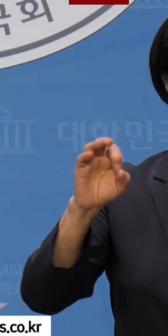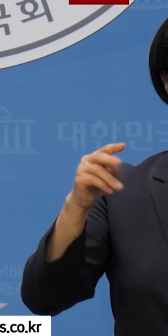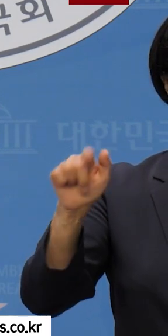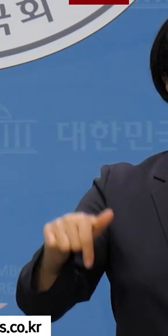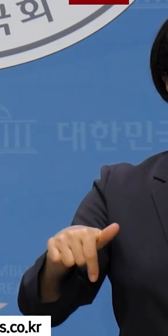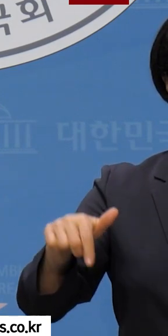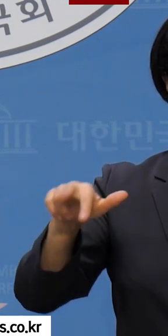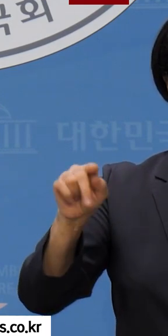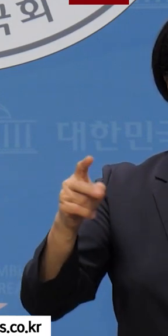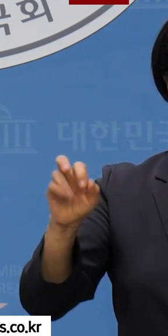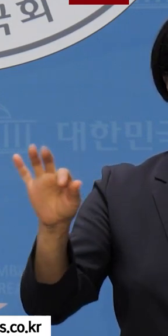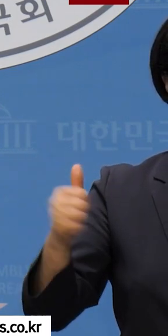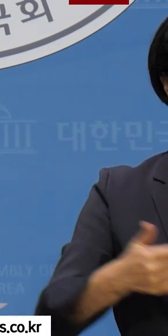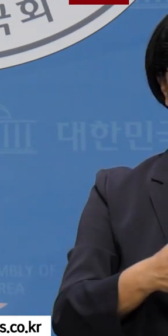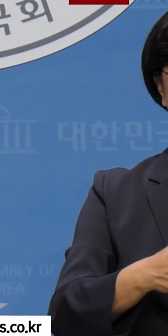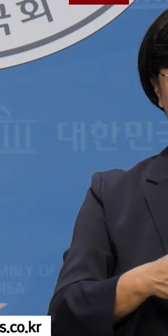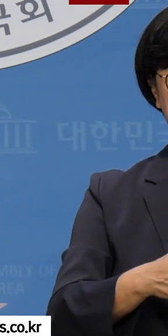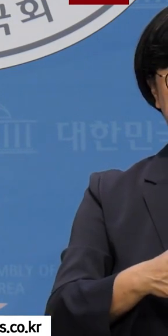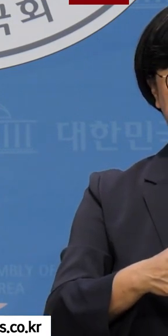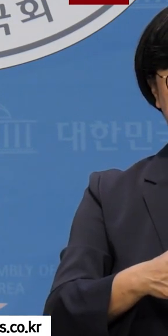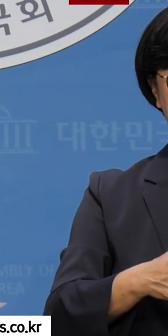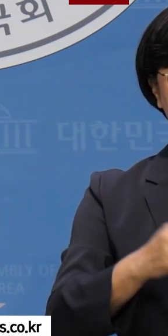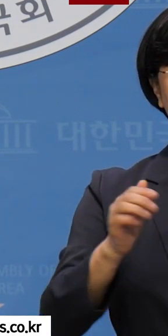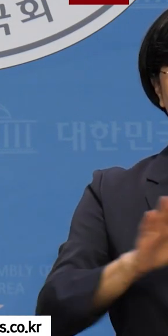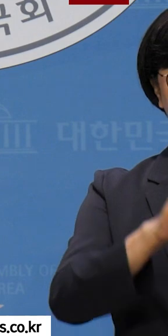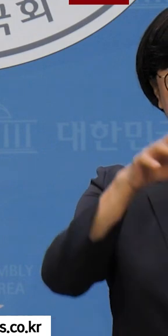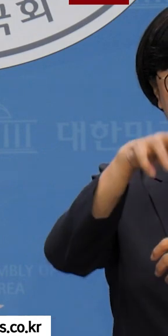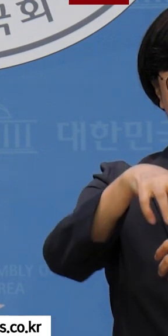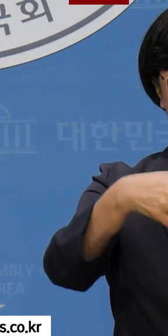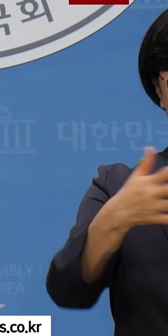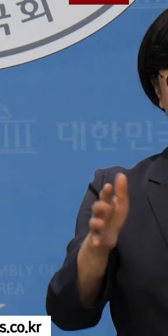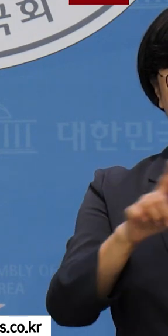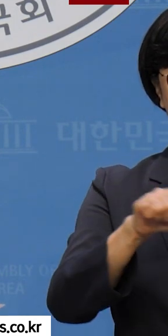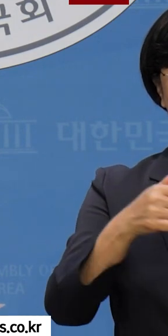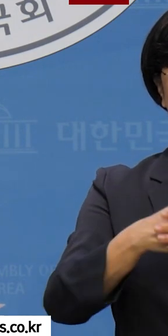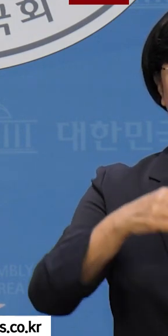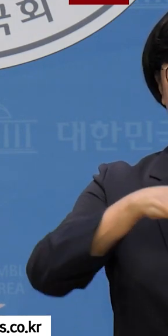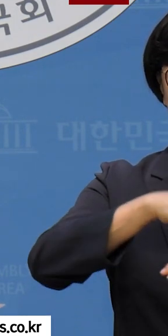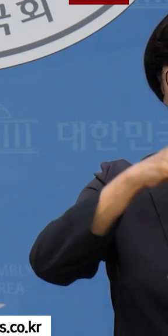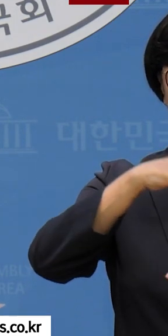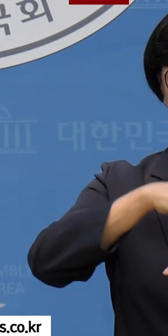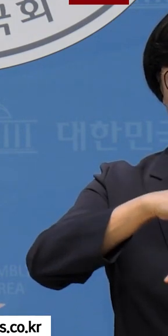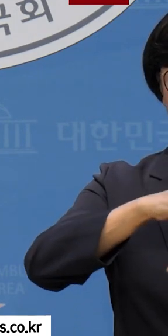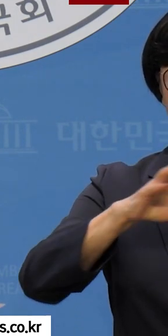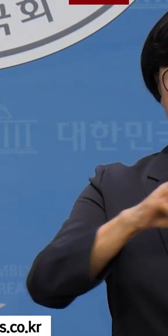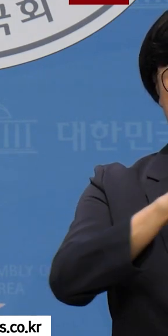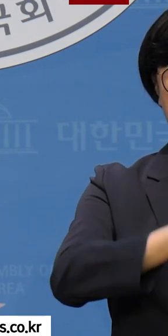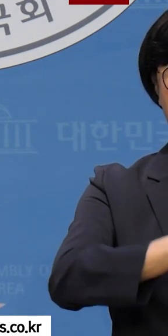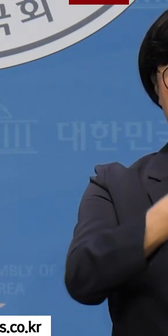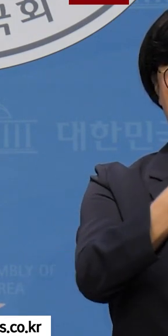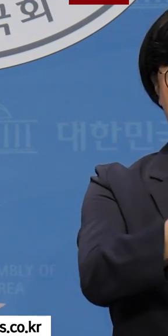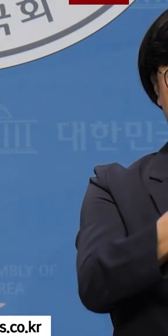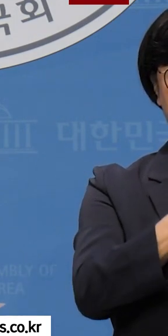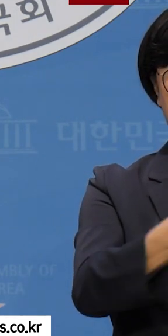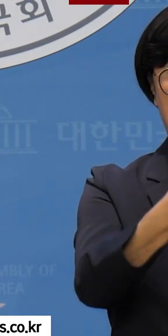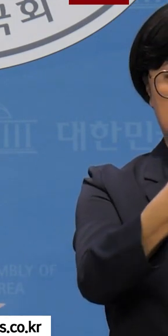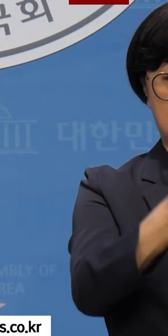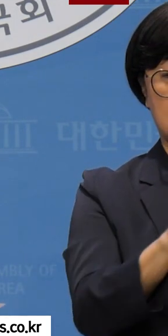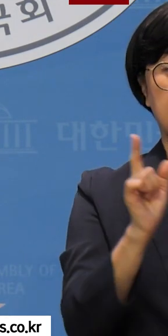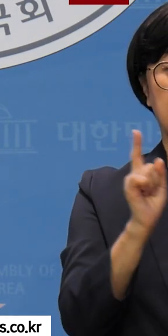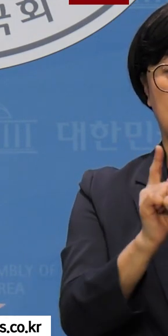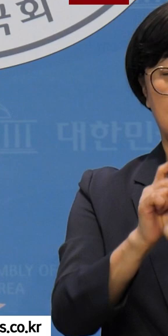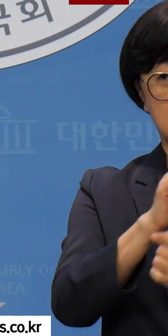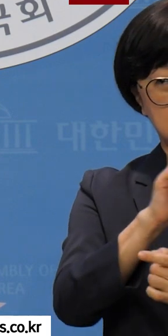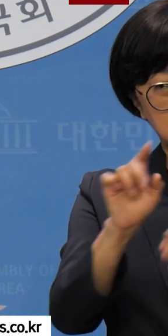조명희 위원이 11시부터 국회 사랑제에서 스웨덴 헌법위원회 대표단을 면담 중이며 이후 오찬을 진행할